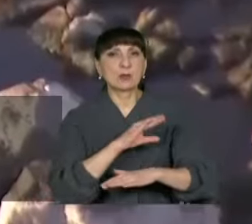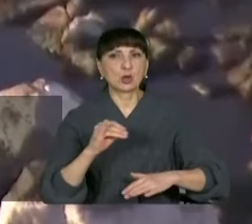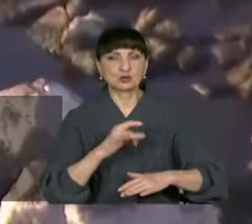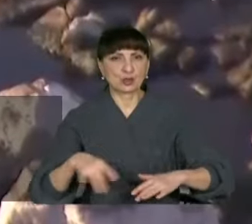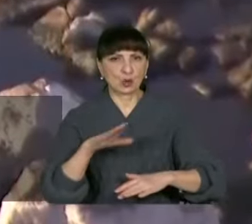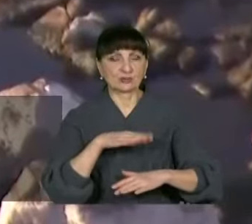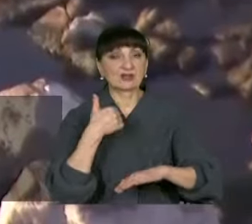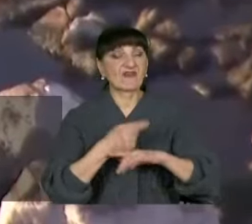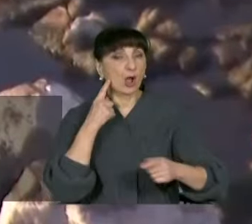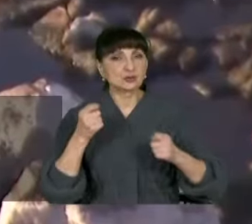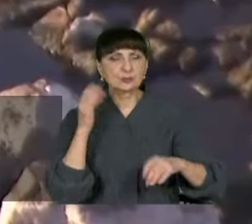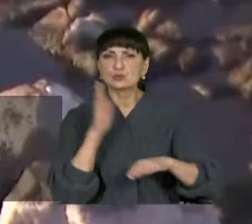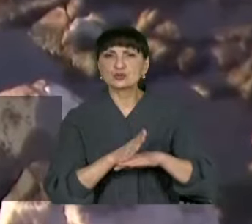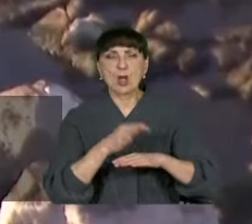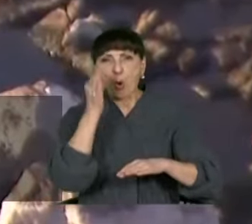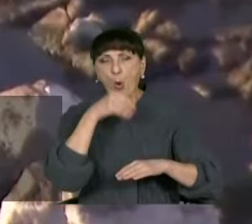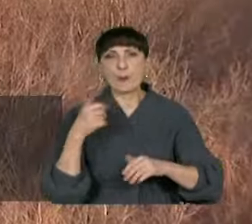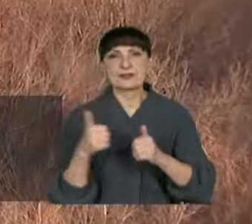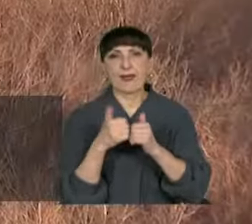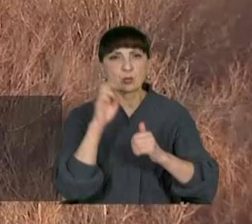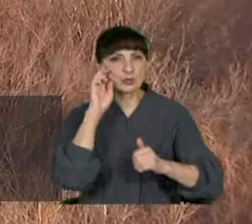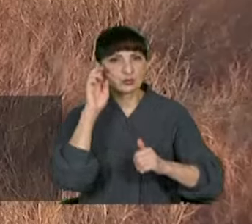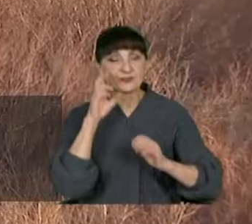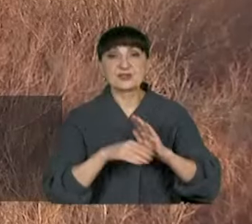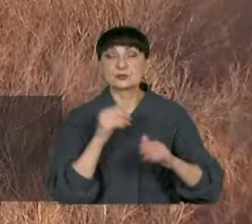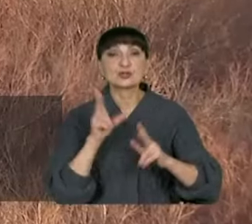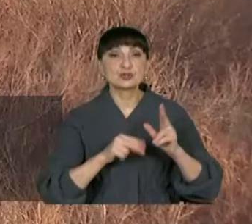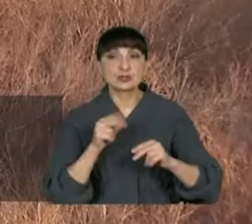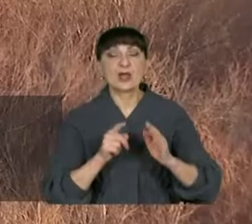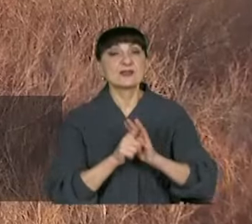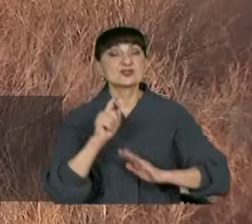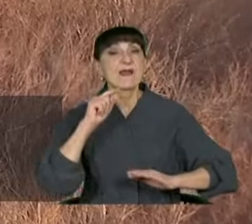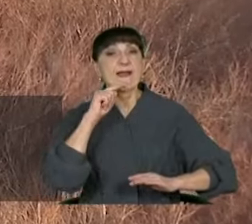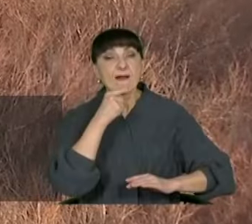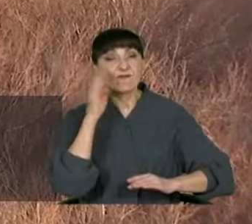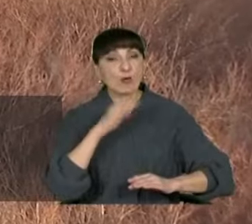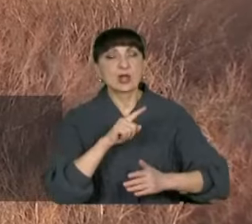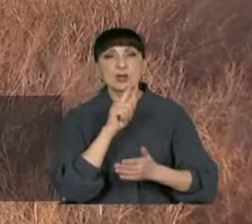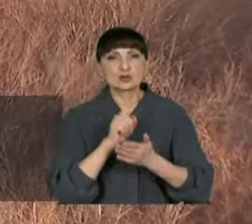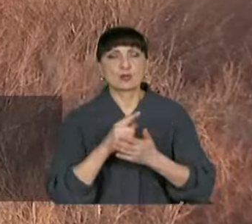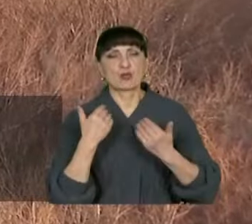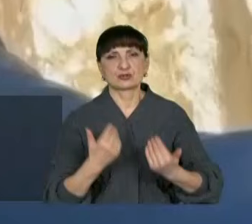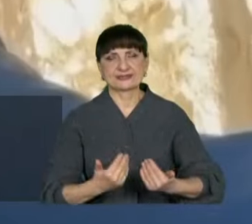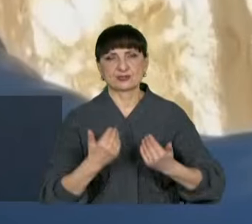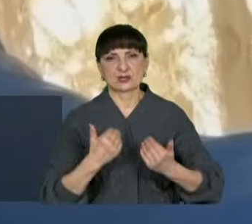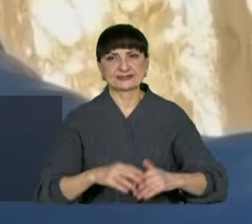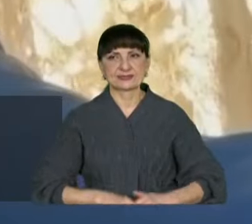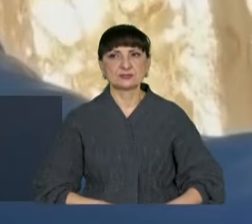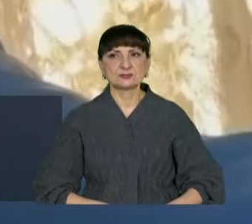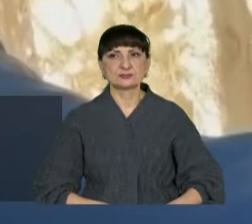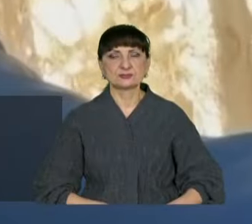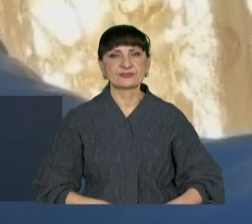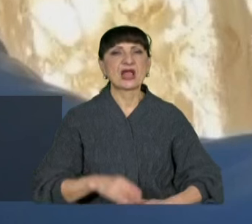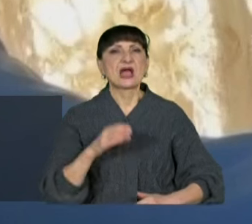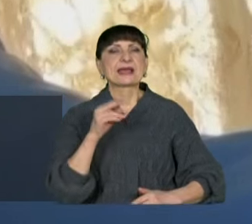Глава государства поручил изучить опыт соседних стран. Депутаты считают, что начать экономить воду казахстанцы должны уже сейчас. В Китае, в